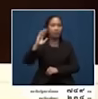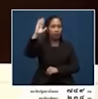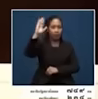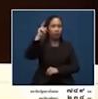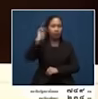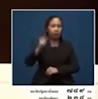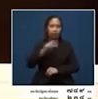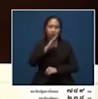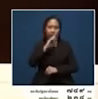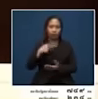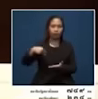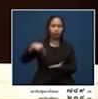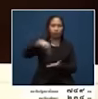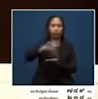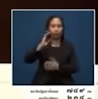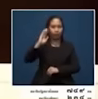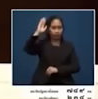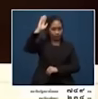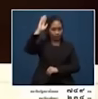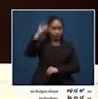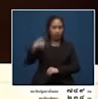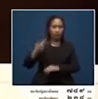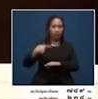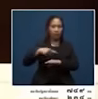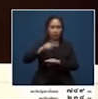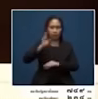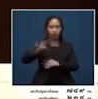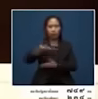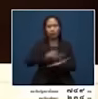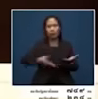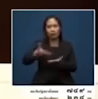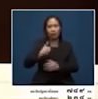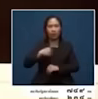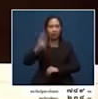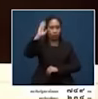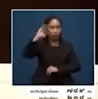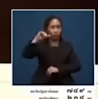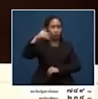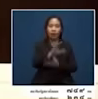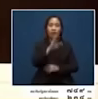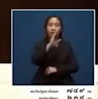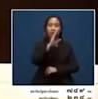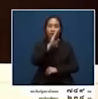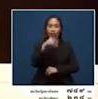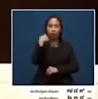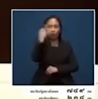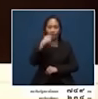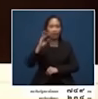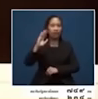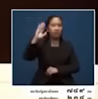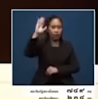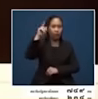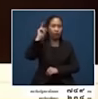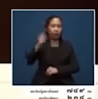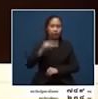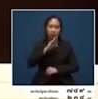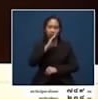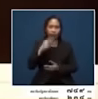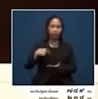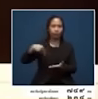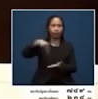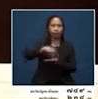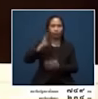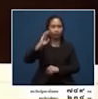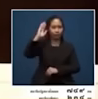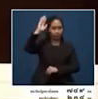ปุ๊บก็กลายเป็นว่าสภาพการประชุมสภาหลังจากที่ท่านวันนอลุกไปรับแขกท่านพรเพชรมานั่งเนี่ย